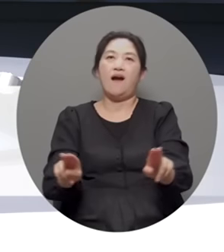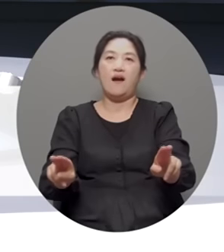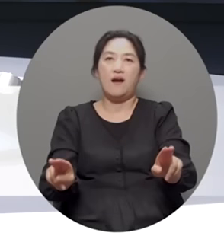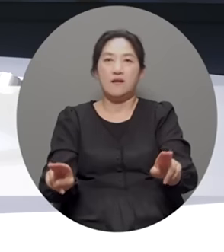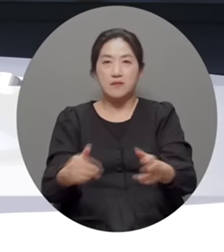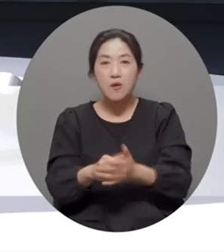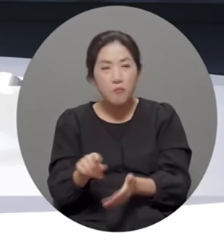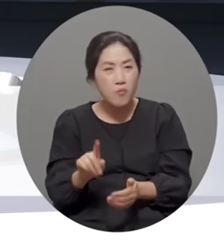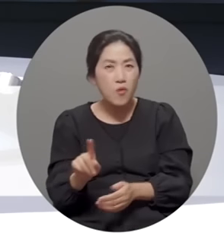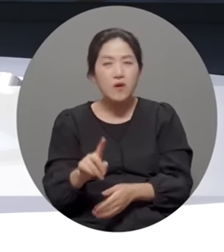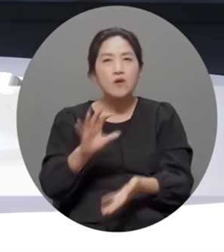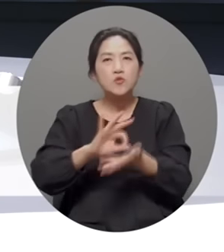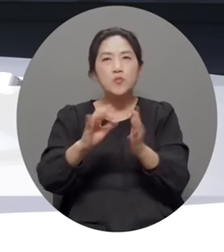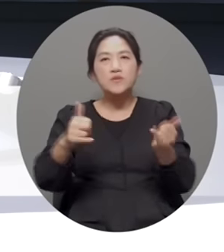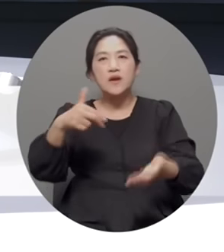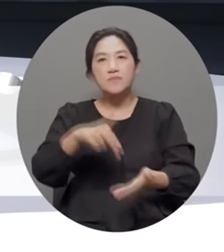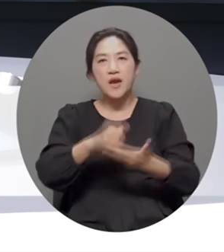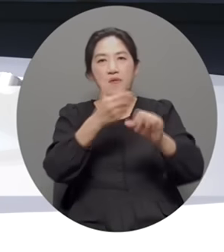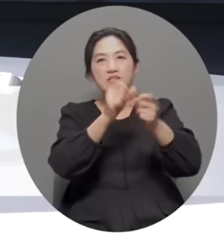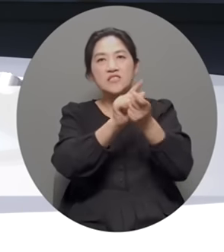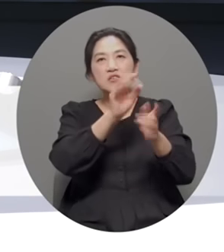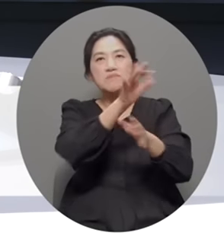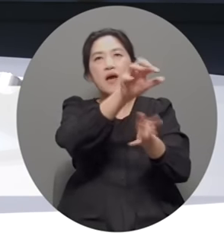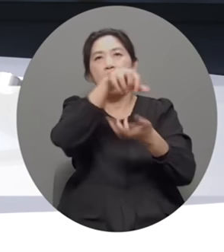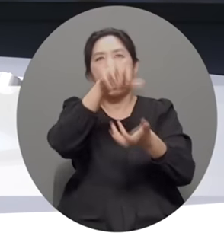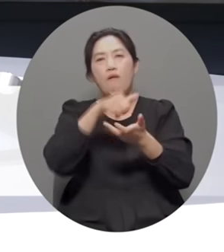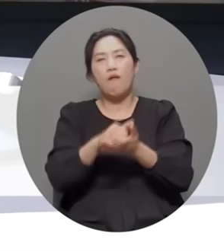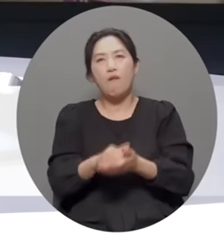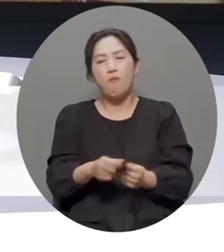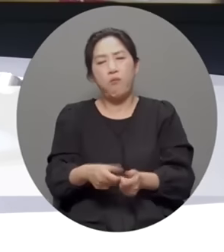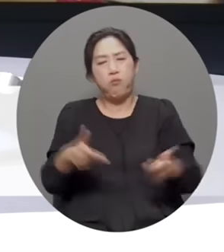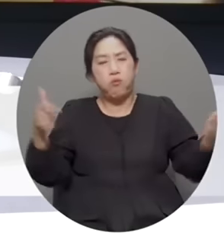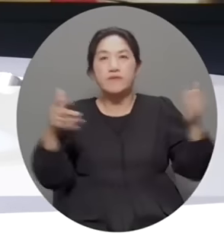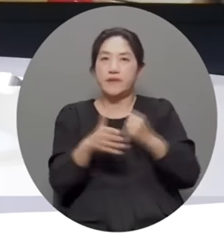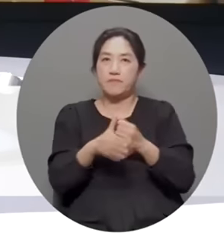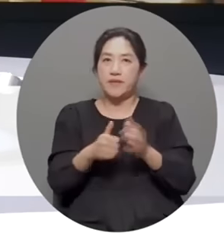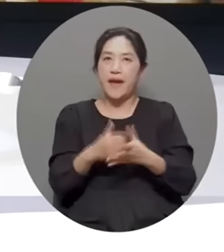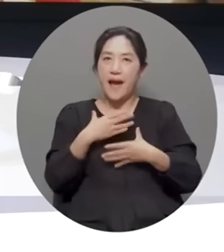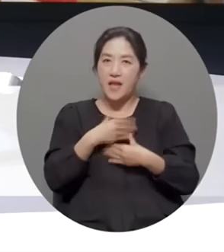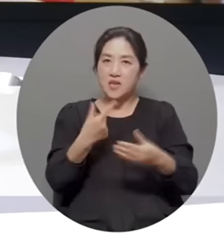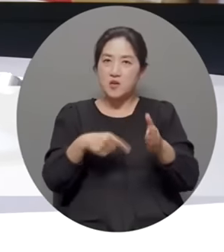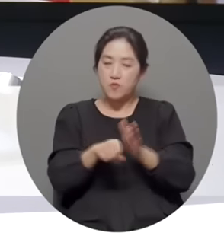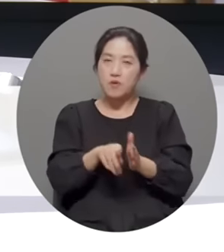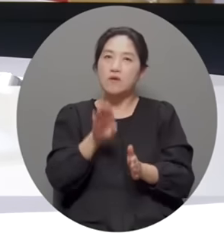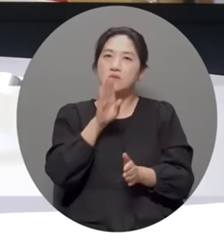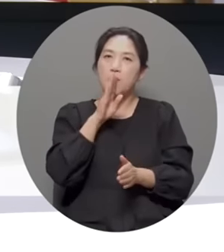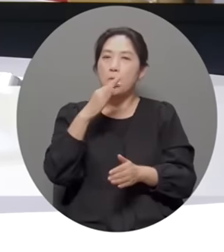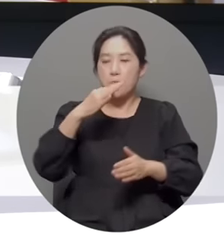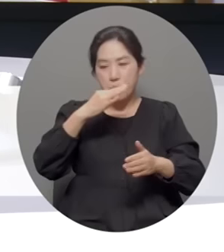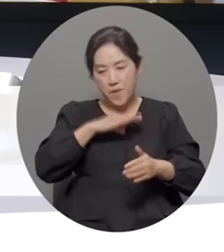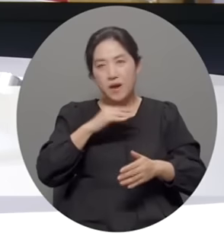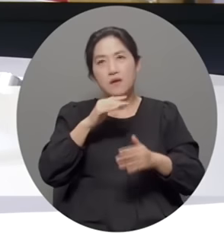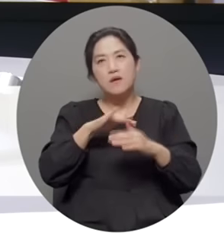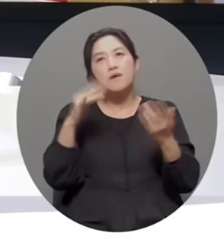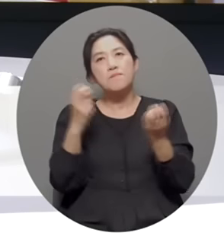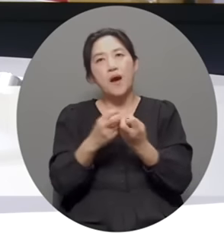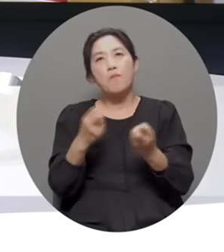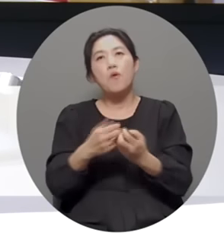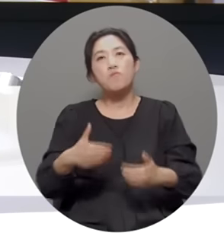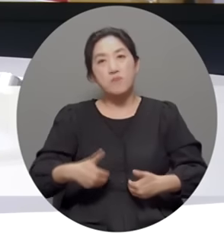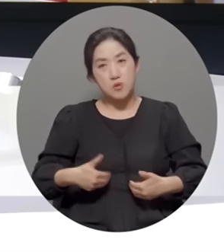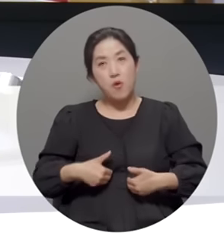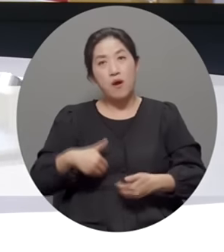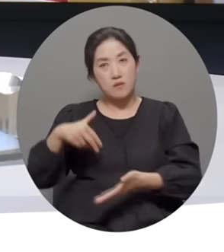그만큼 소비자들에게 해외 직구가 일상화된 건데요. 안전을 위한 실효성 있는 대책이 필요하다는 목소리는